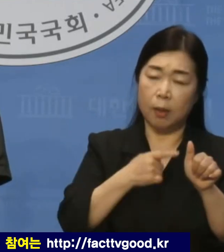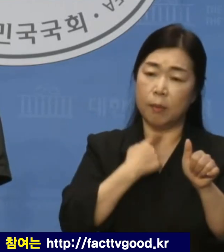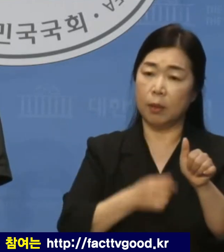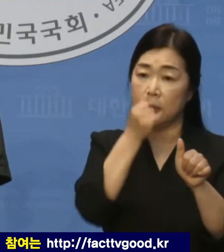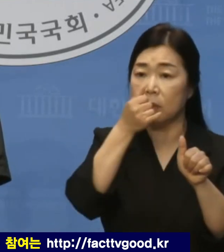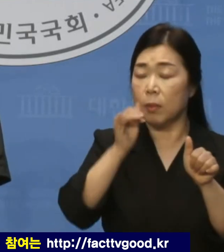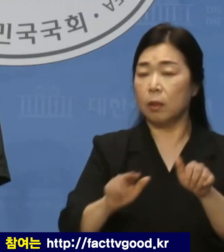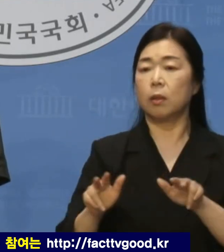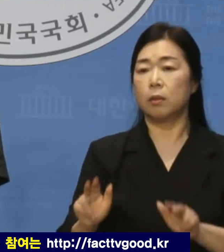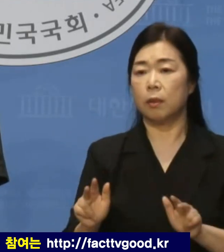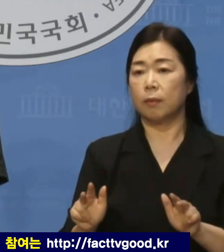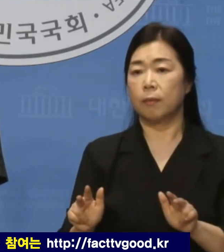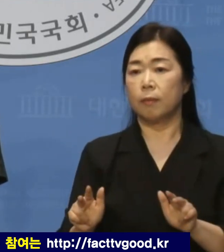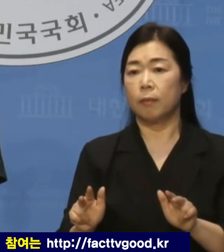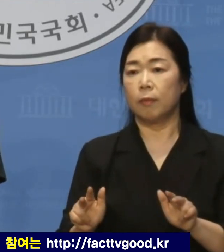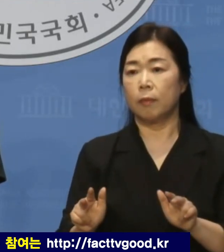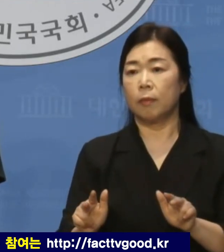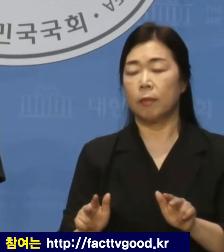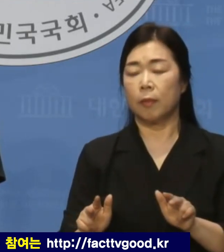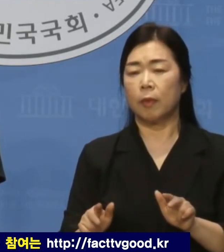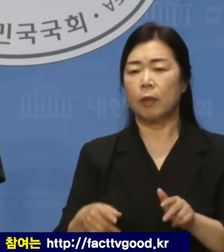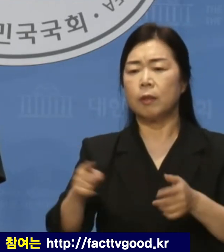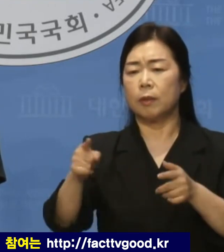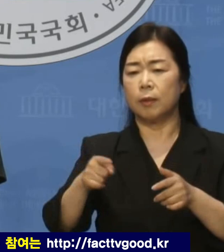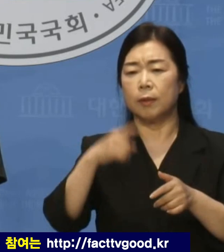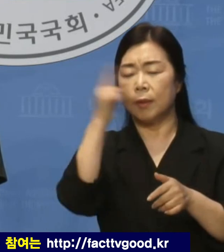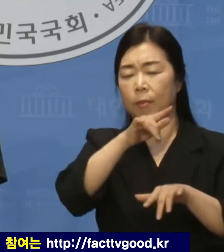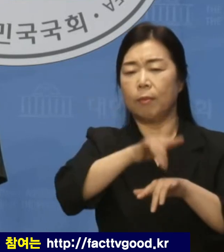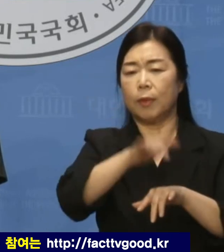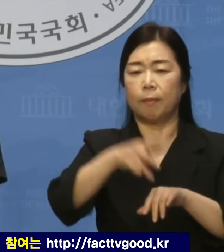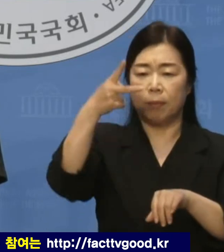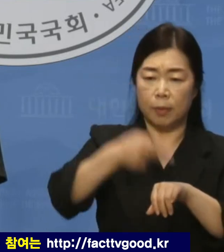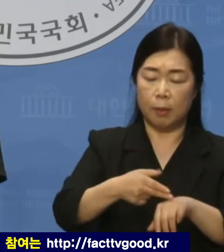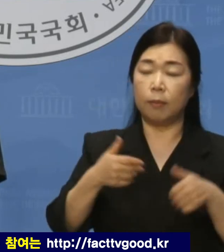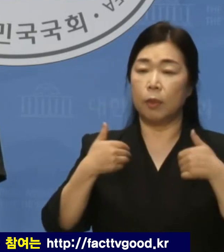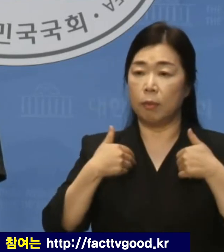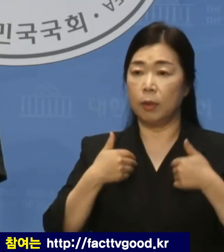있지만 이제 서둘러서 이런 악순환을 끊어야 한다고 생각합니다.